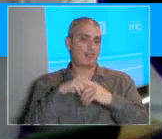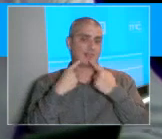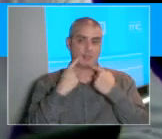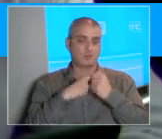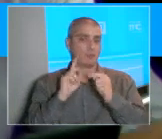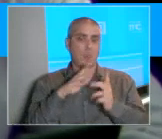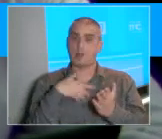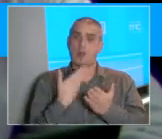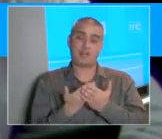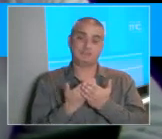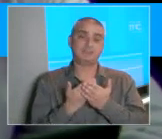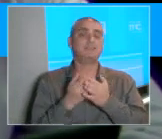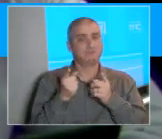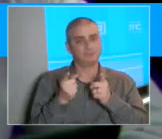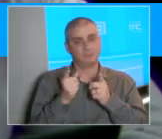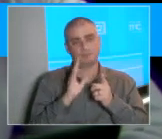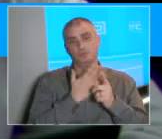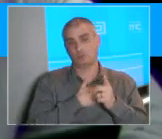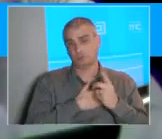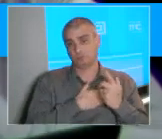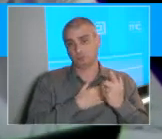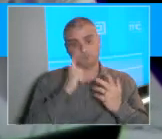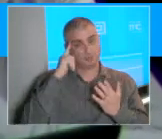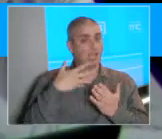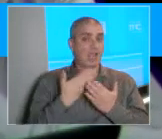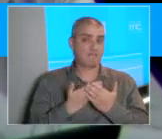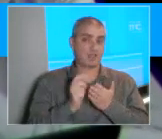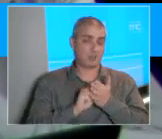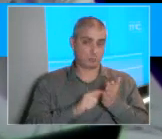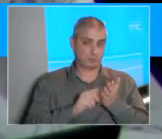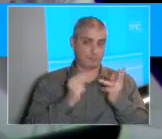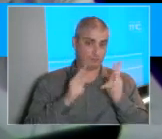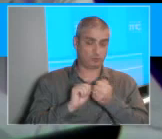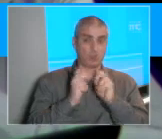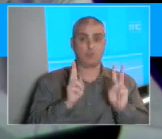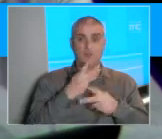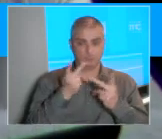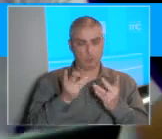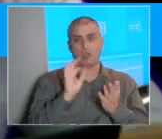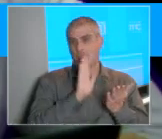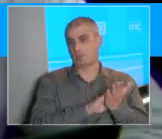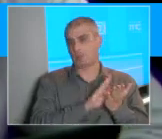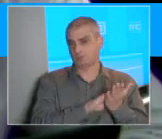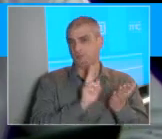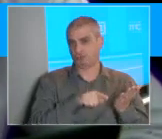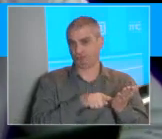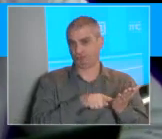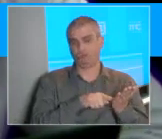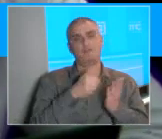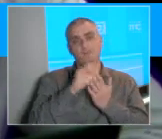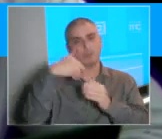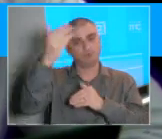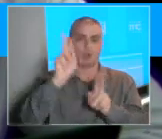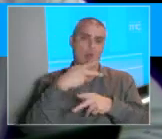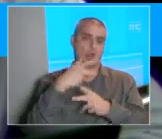יוכל לייעץ. וזה אולי הכיוון שהולכים אליו, שבעצם חוות הדעת בנושא האם אפשר או אי אפשר עודן התקפה, רק בהמשך הוא לא